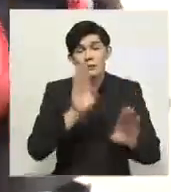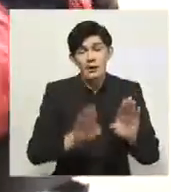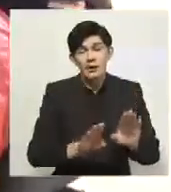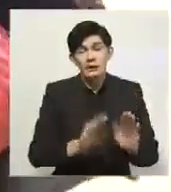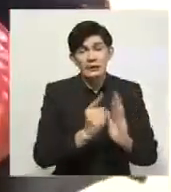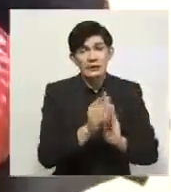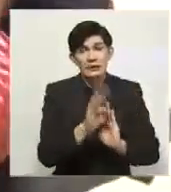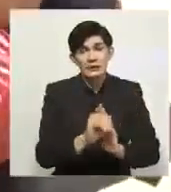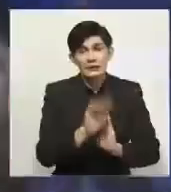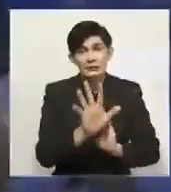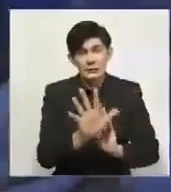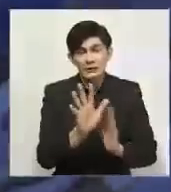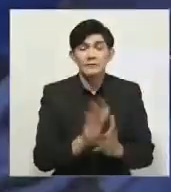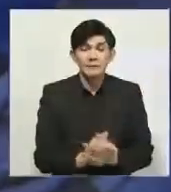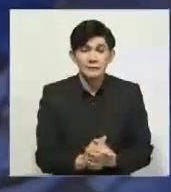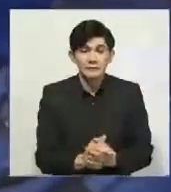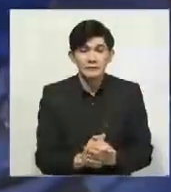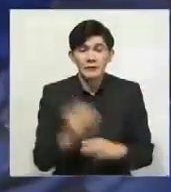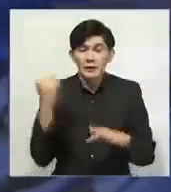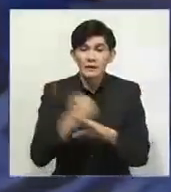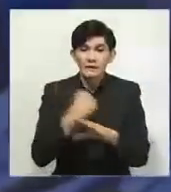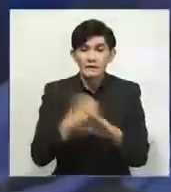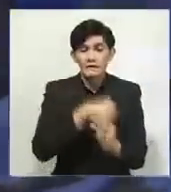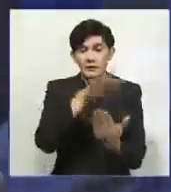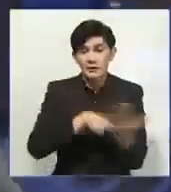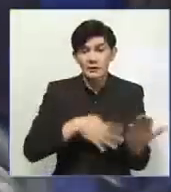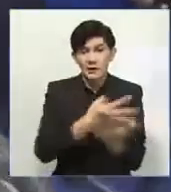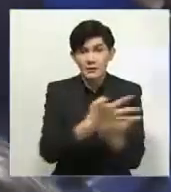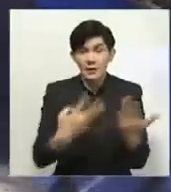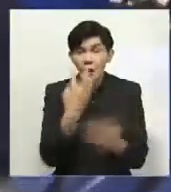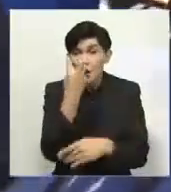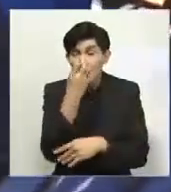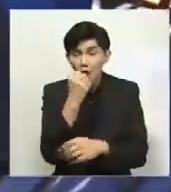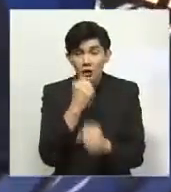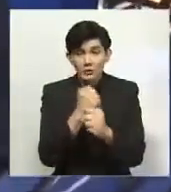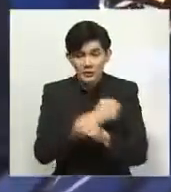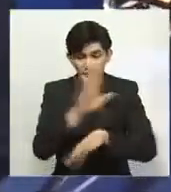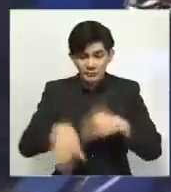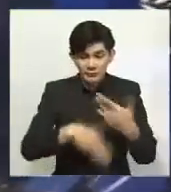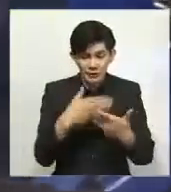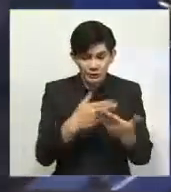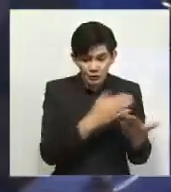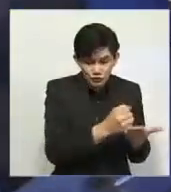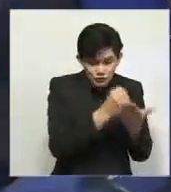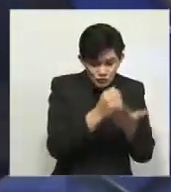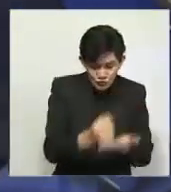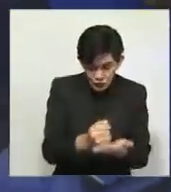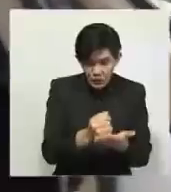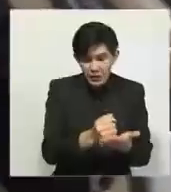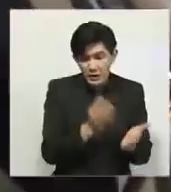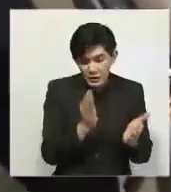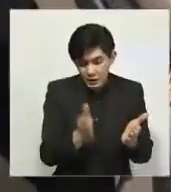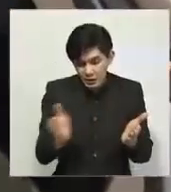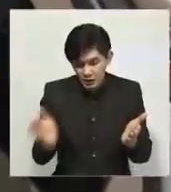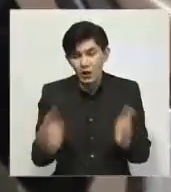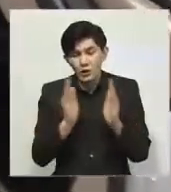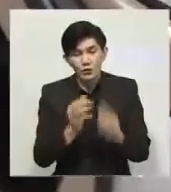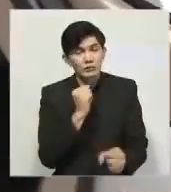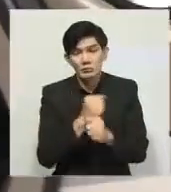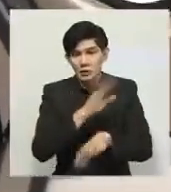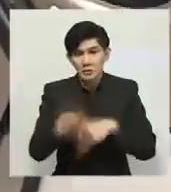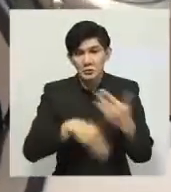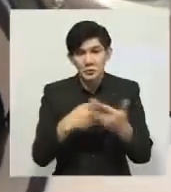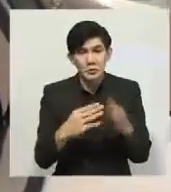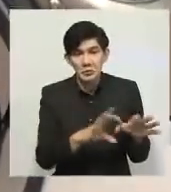เกิน45นาทีโดยการซักซ้อมแผนครั้งนี้จะจำลองเหตุการณ์ทั้งหมดตั้งแต่การช่วยเหลือตลอดจนเจ้าหน้าที่ทุกภาคส่ว